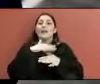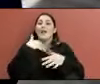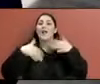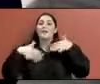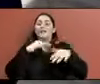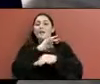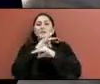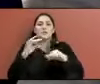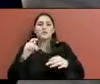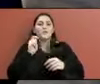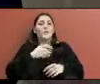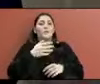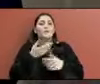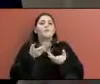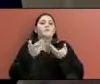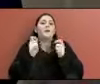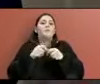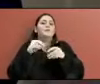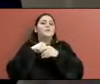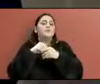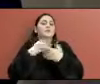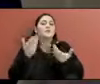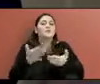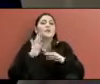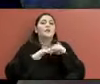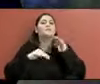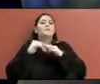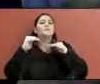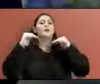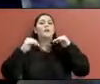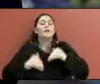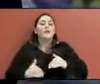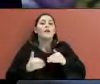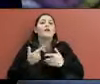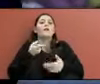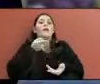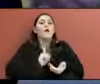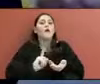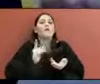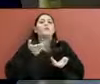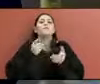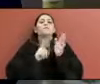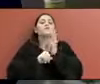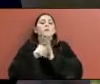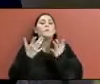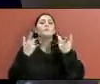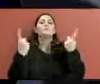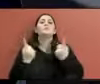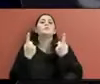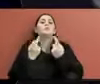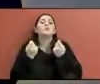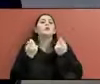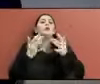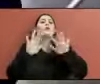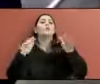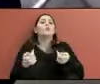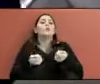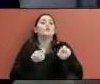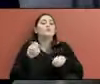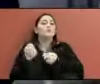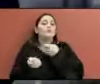engelsiz yapabilmek için elimizden gelen gayreti, çabayı gösteriyoruz.